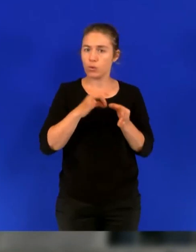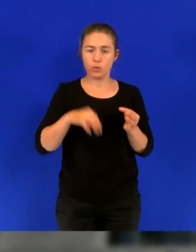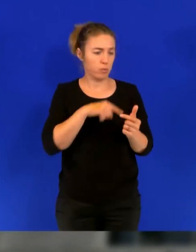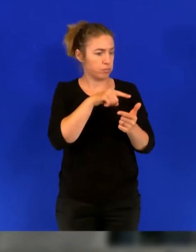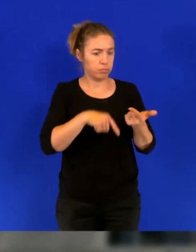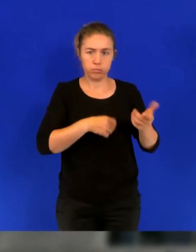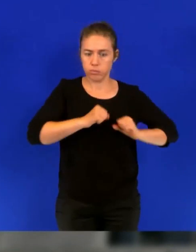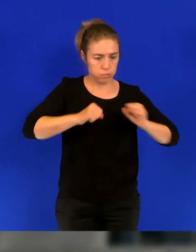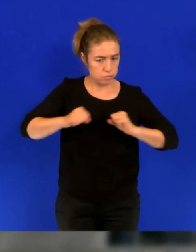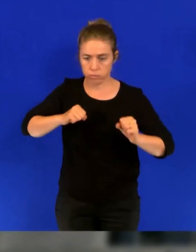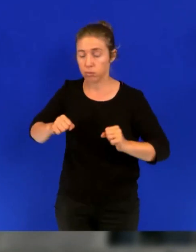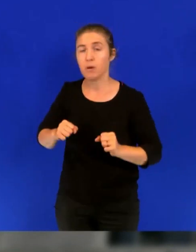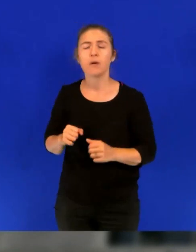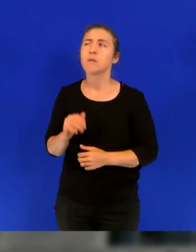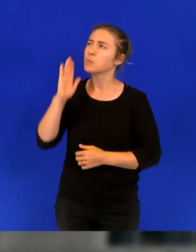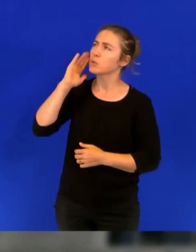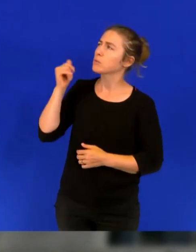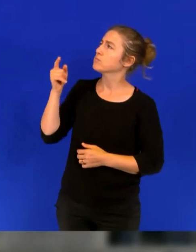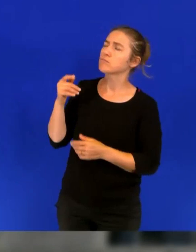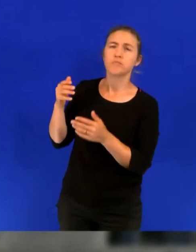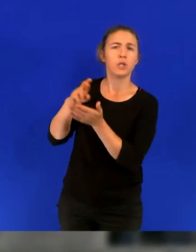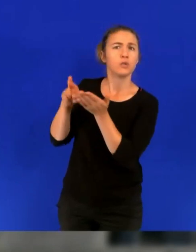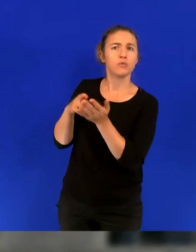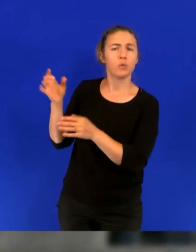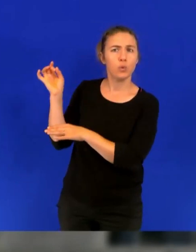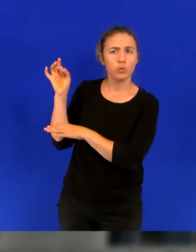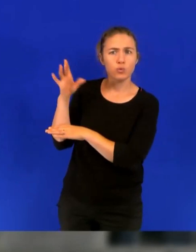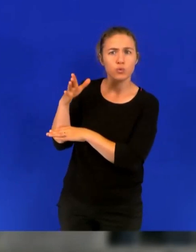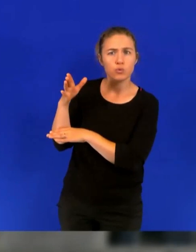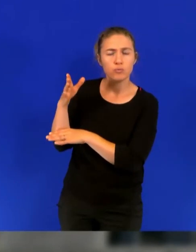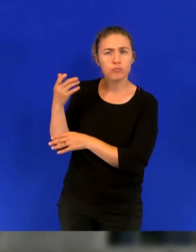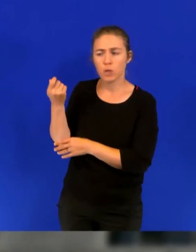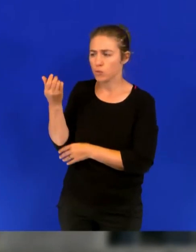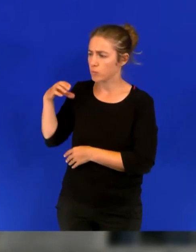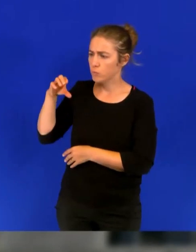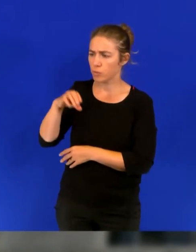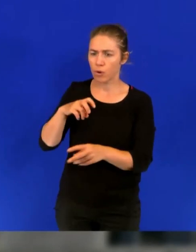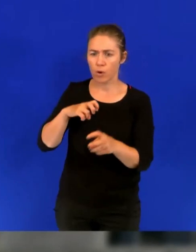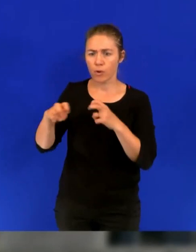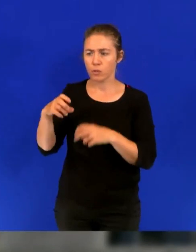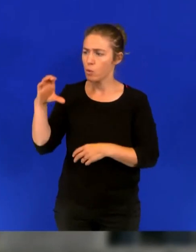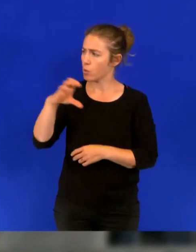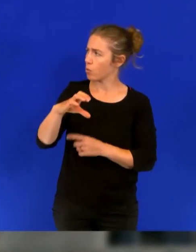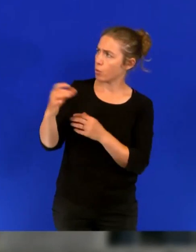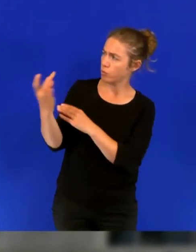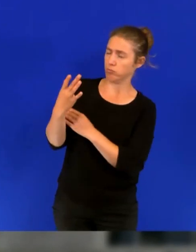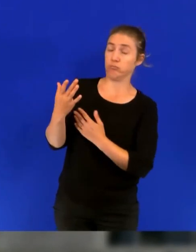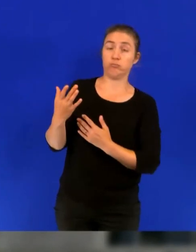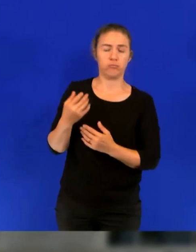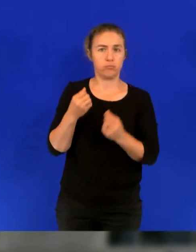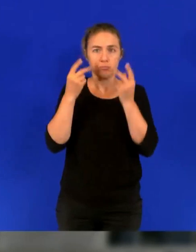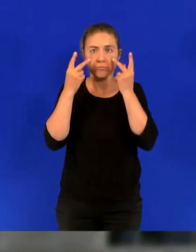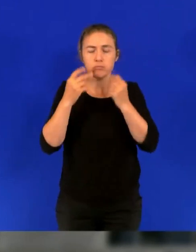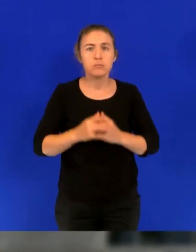nous nous étonnons du refus de la région Pays de la Loire de mettre en place le versement mobilité à son échelle. Il nous faut penser en